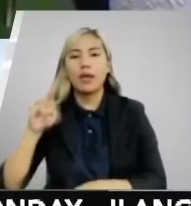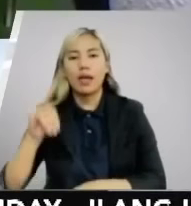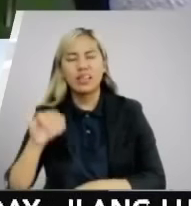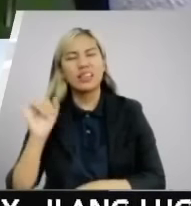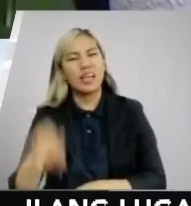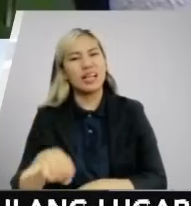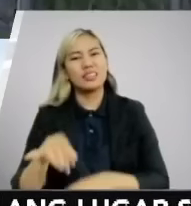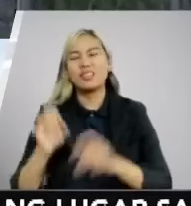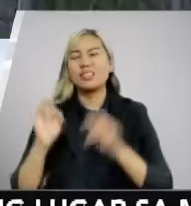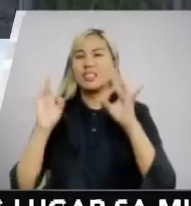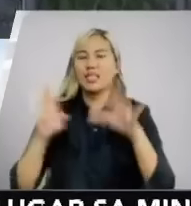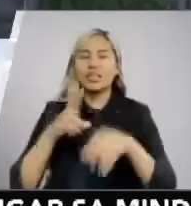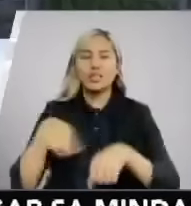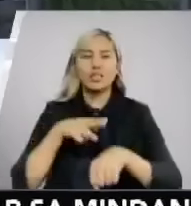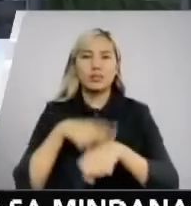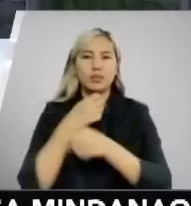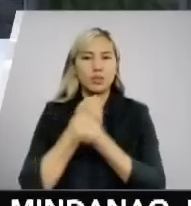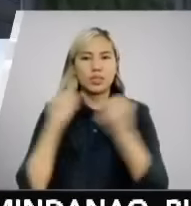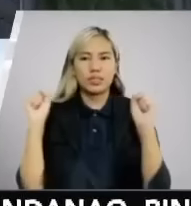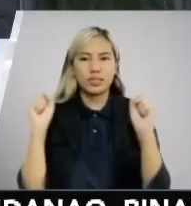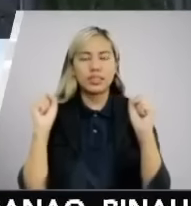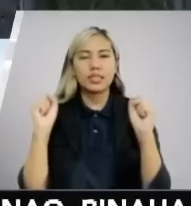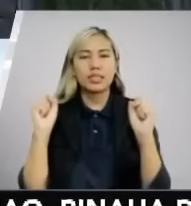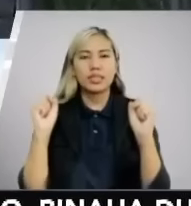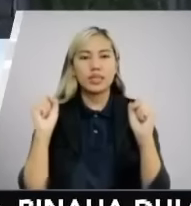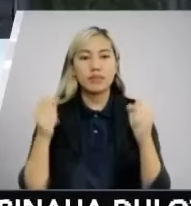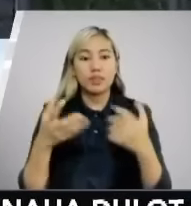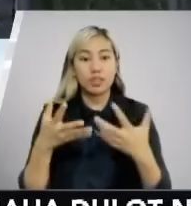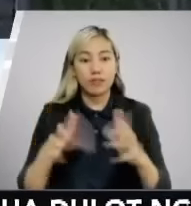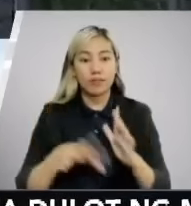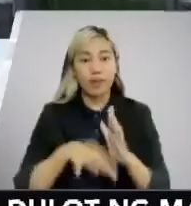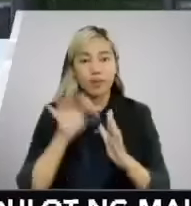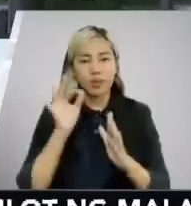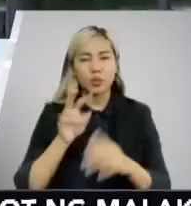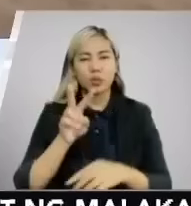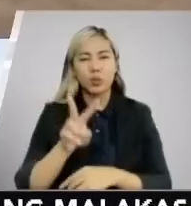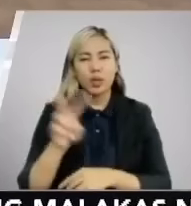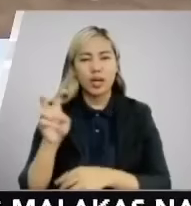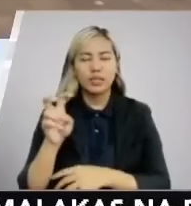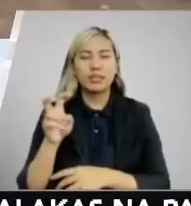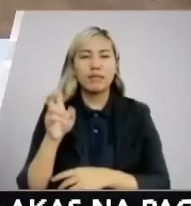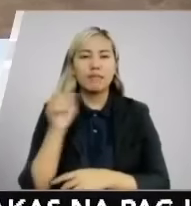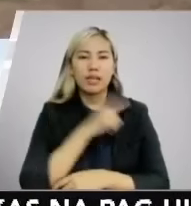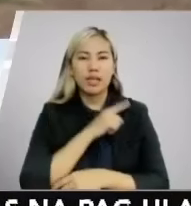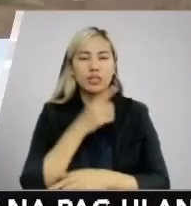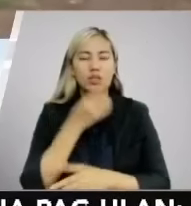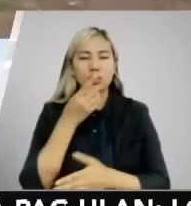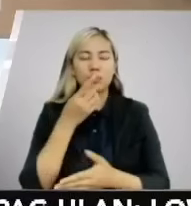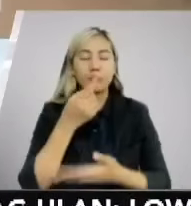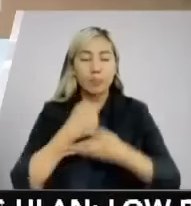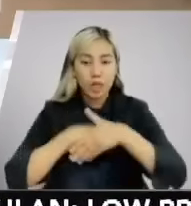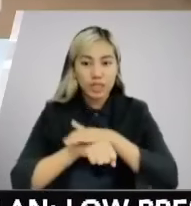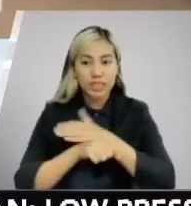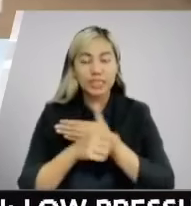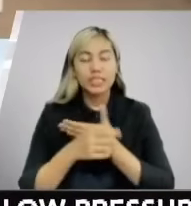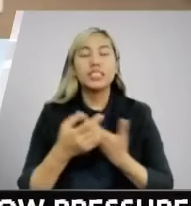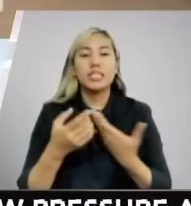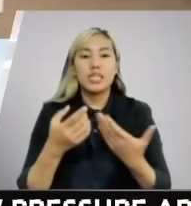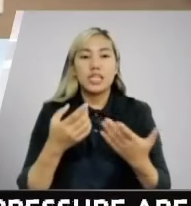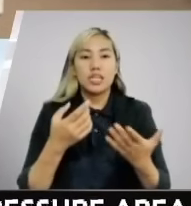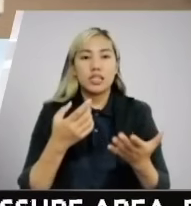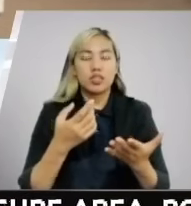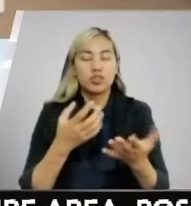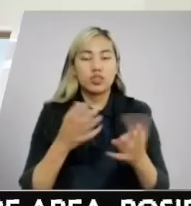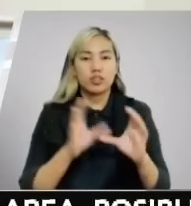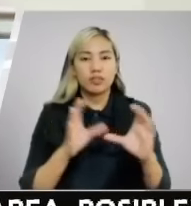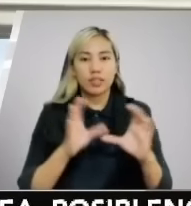Pambansang Seguridad. Matapos madiskubre ng NBI ang 200 dinoktor na birth certificate na inisyo ng Local Civil Registry ng Santa Cruz,